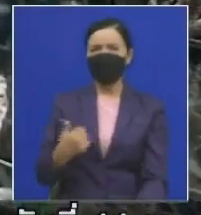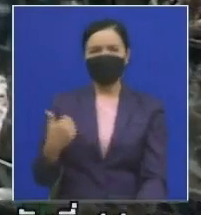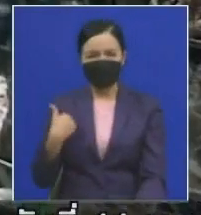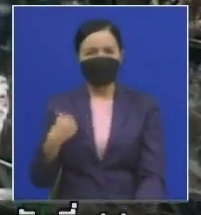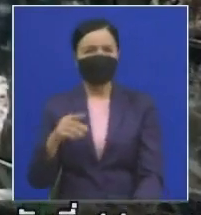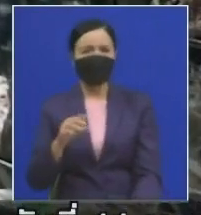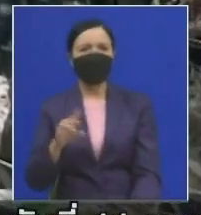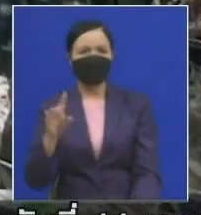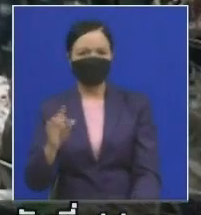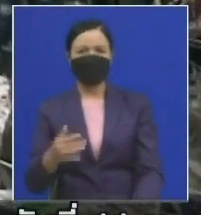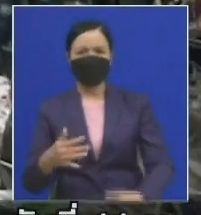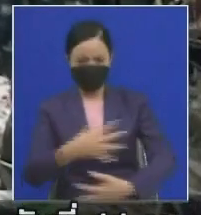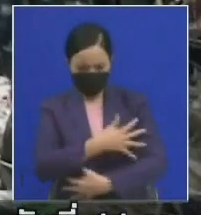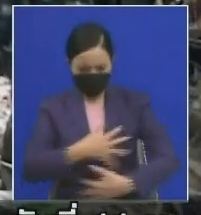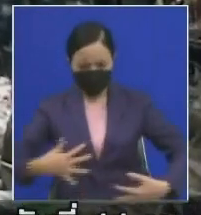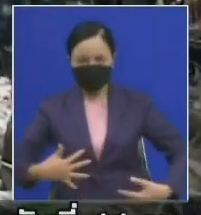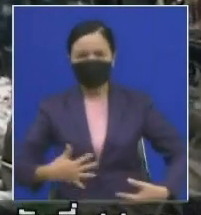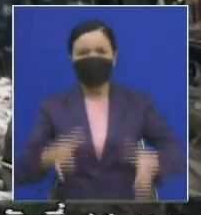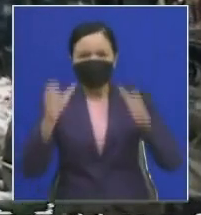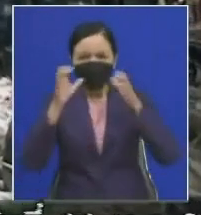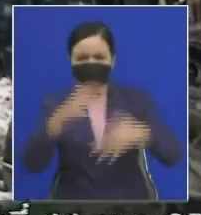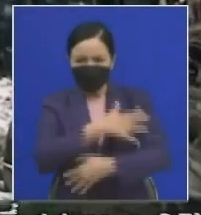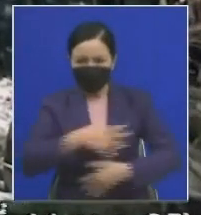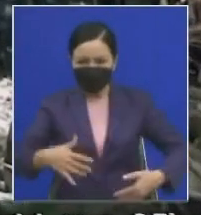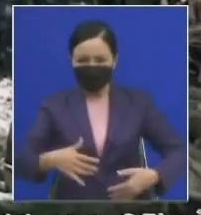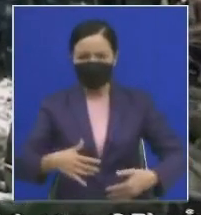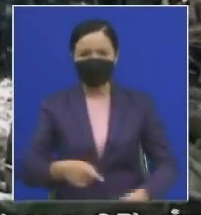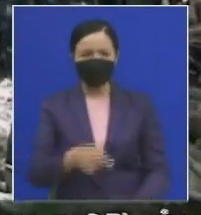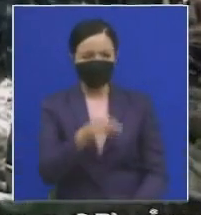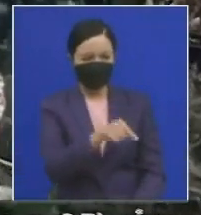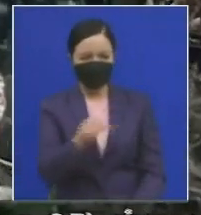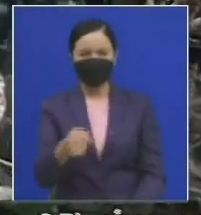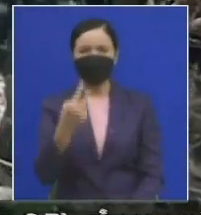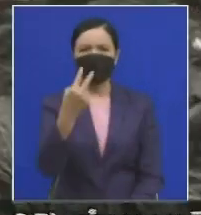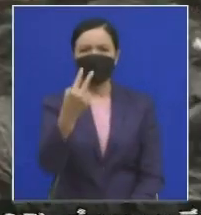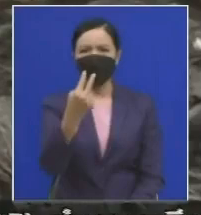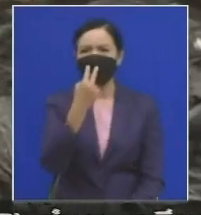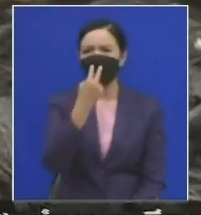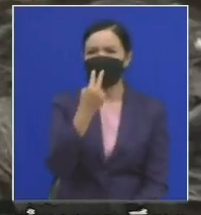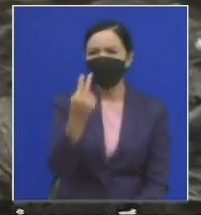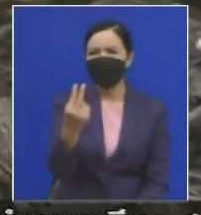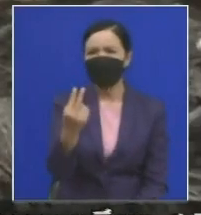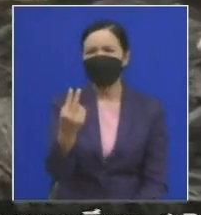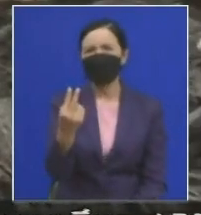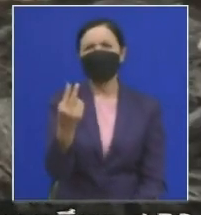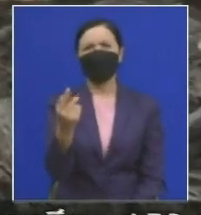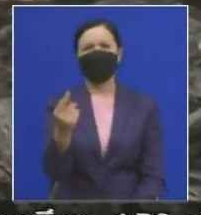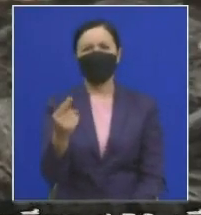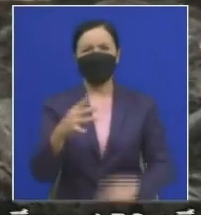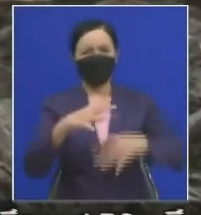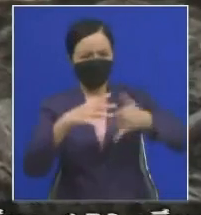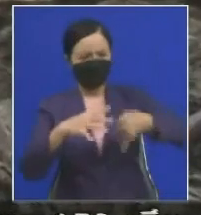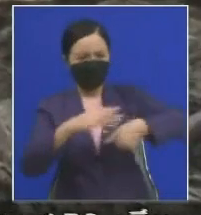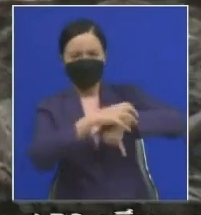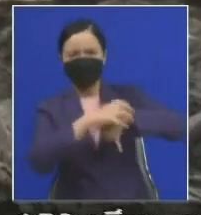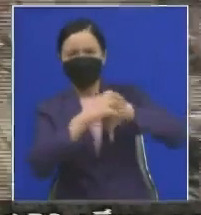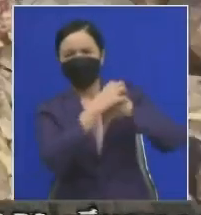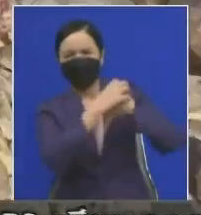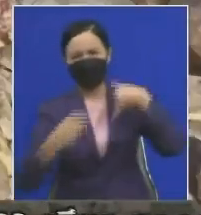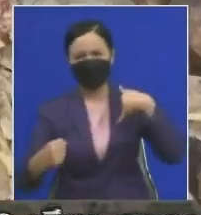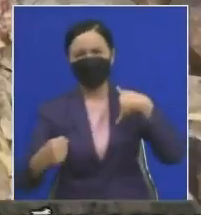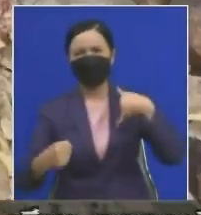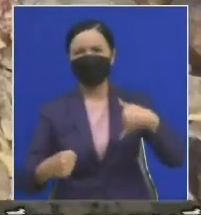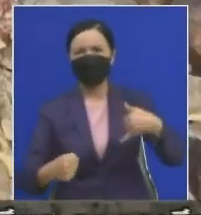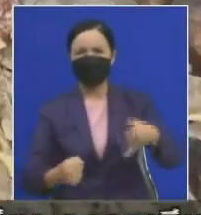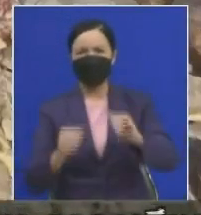แล้มีสร้ากเสือโคร่ง จำ representative 2 ตั่เขดอุทยาณแ่งชาิทองหม fabricนี่ค่ะพหนูดูเสือโคร่ง2 ตัวทเขาทัหกหนังนี่